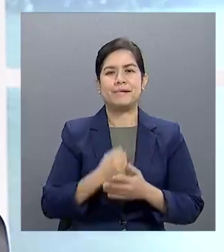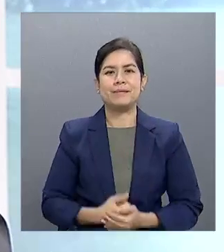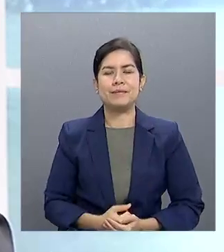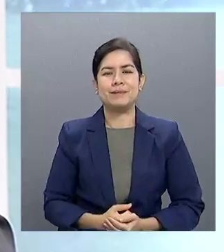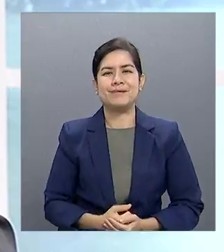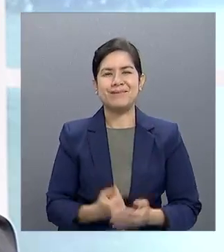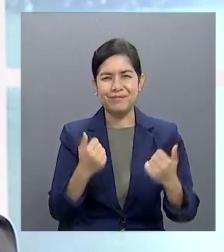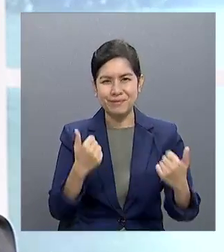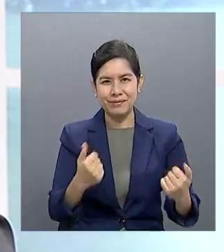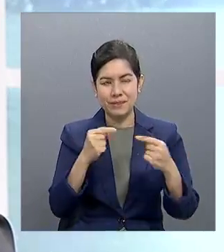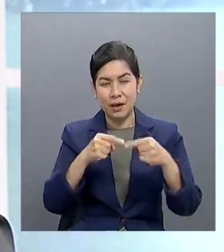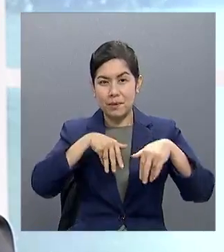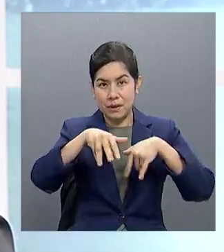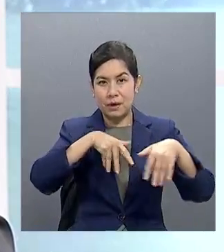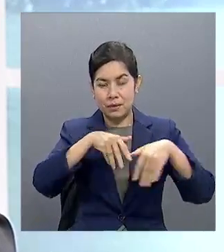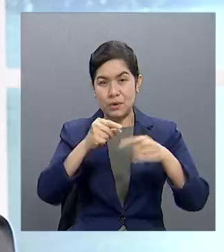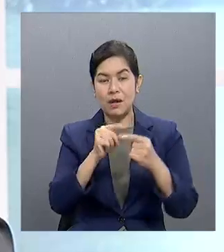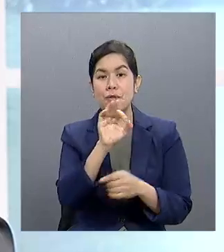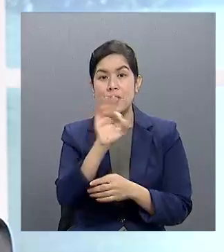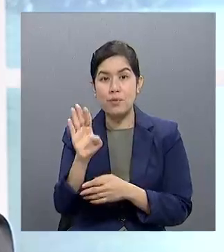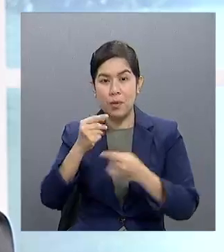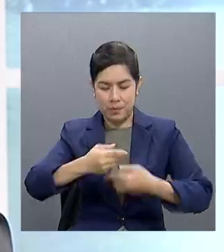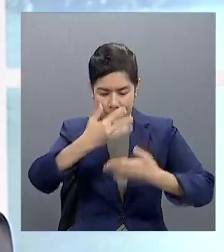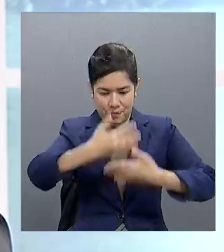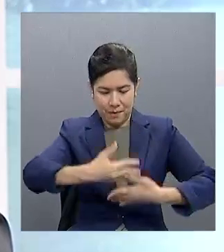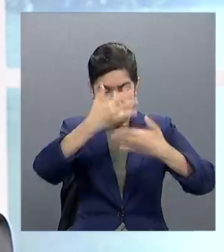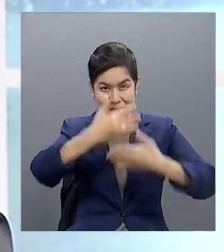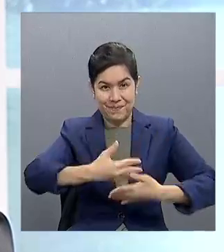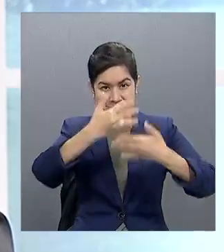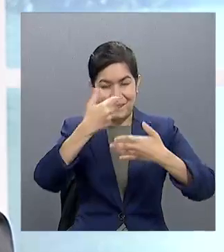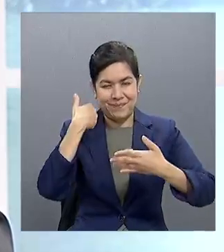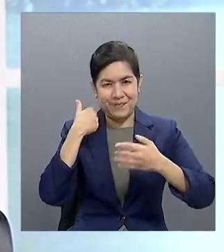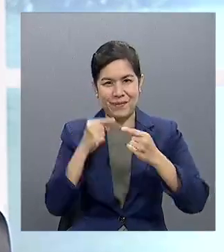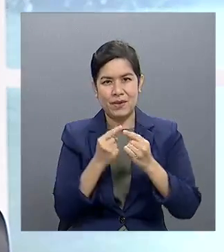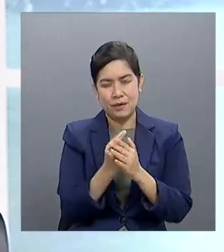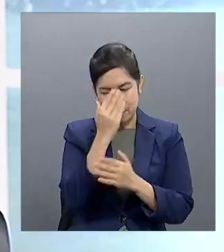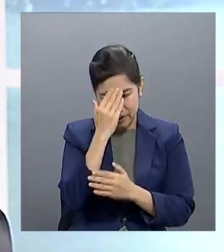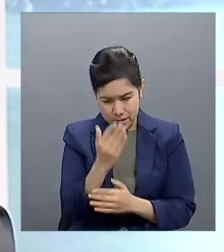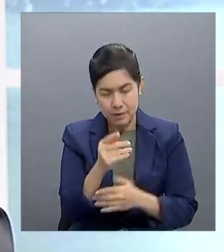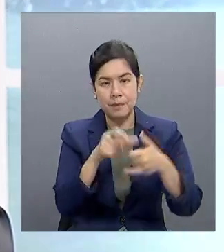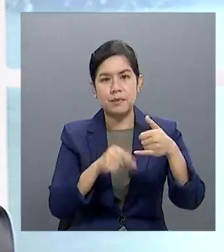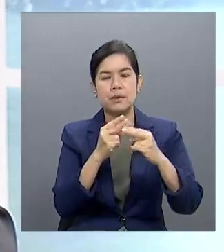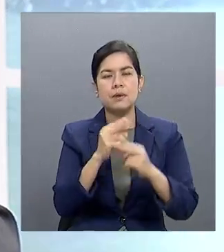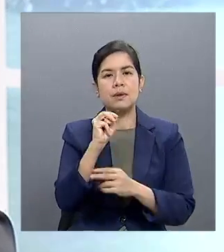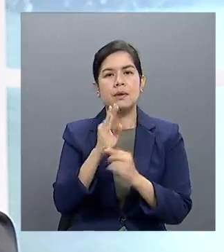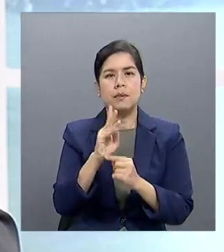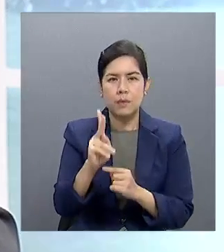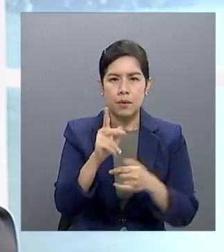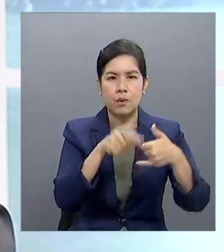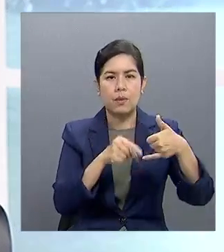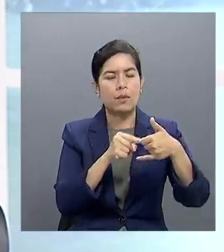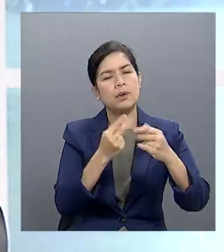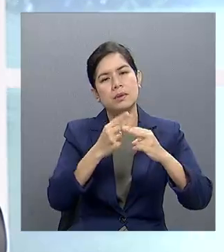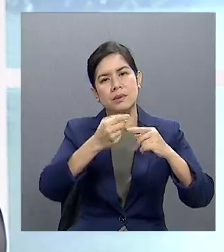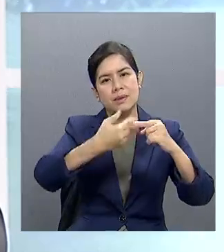ใน Facebook Live วันนี้ในเพจไทย PBS หลายคนติดตามกันนะครับสวัสดีคุณมุกวันนี้รานะครับคุณนาถปนันด้วยคุณแม่ผมเองนะฮะคุณเก